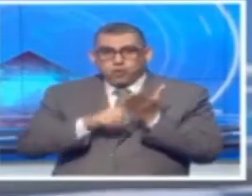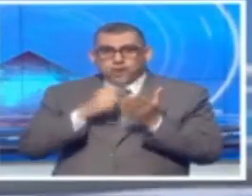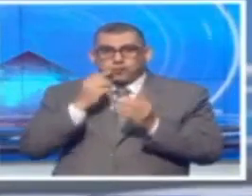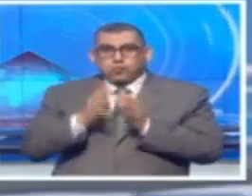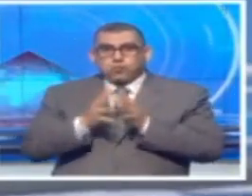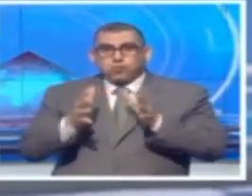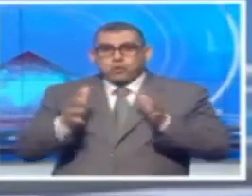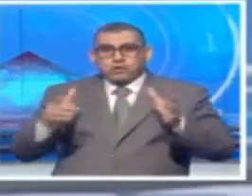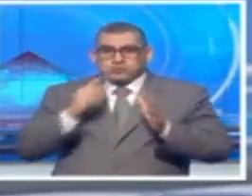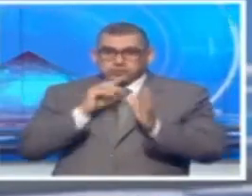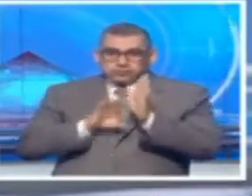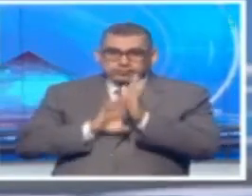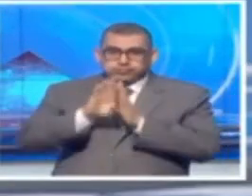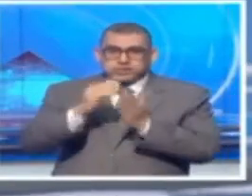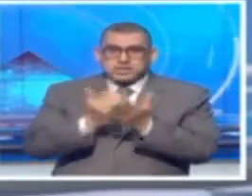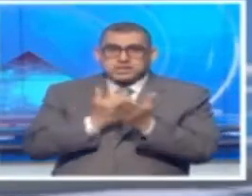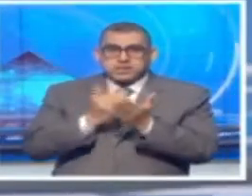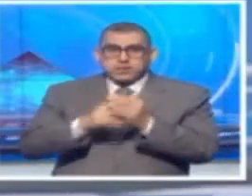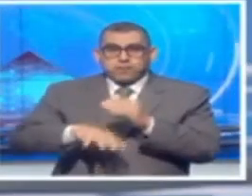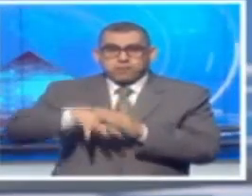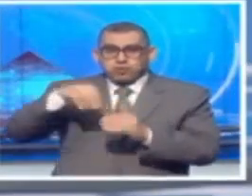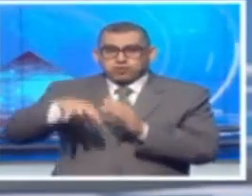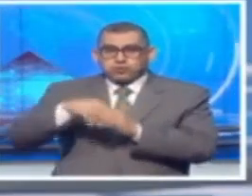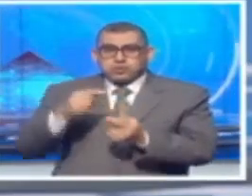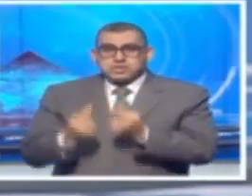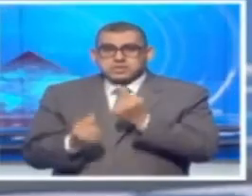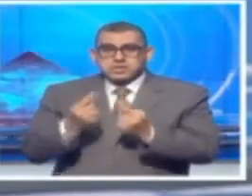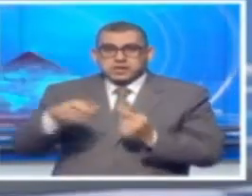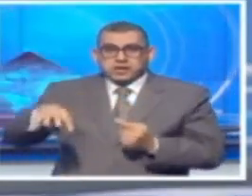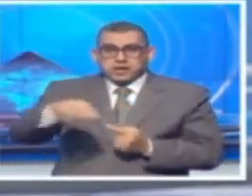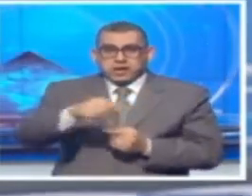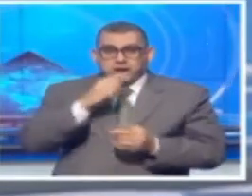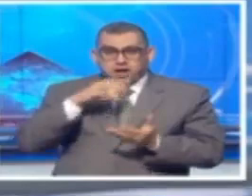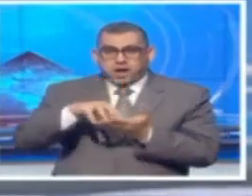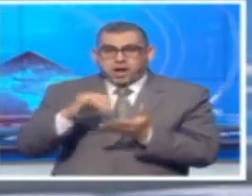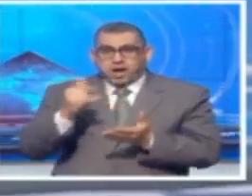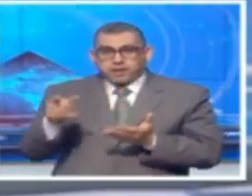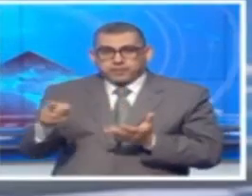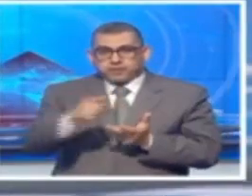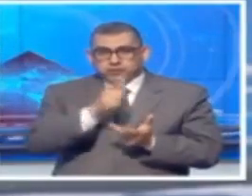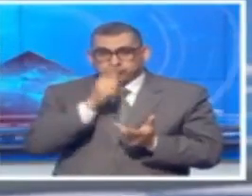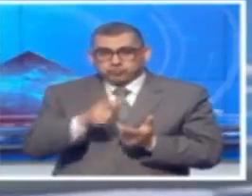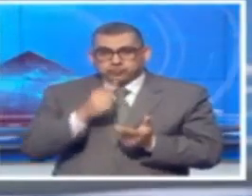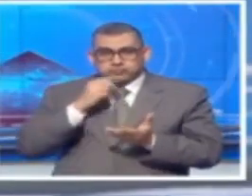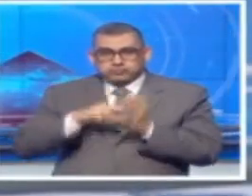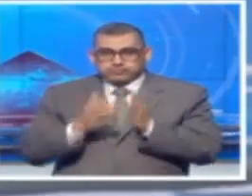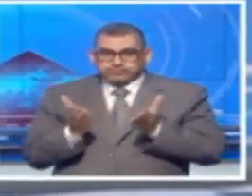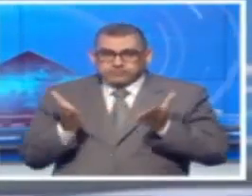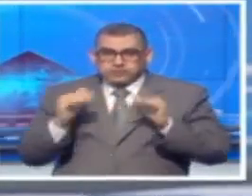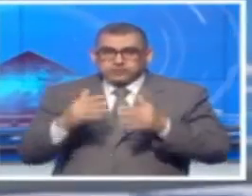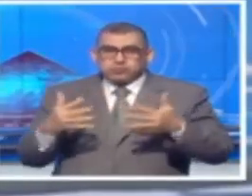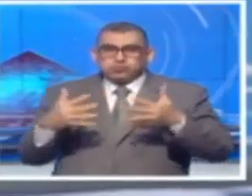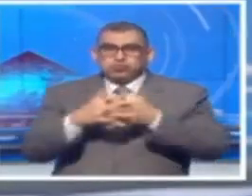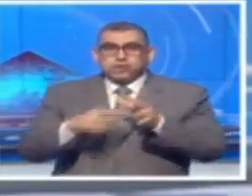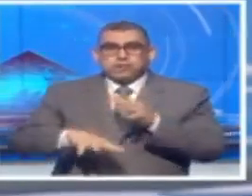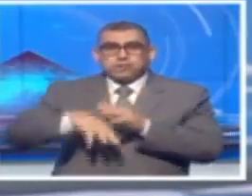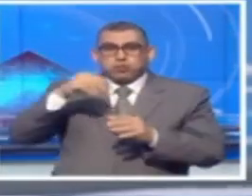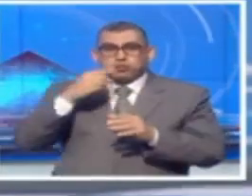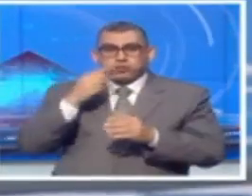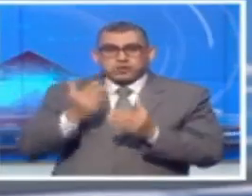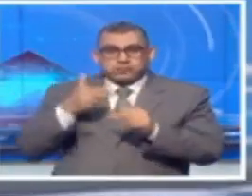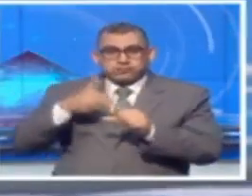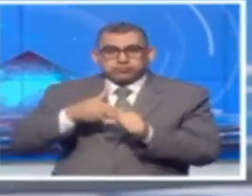التوسع والنمو في الاستثمار بالمشروعات الزراعية للدول العربية وتعزيز المشاركة في مشروعات الطاقة